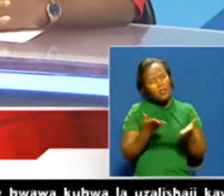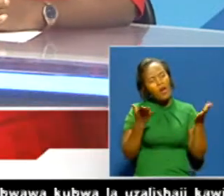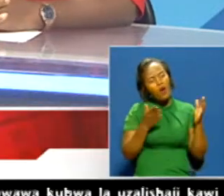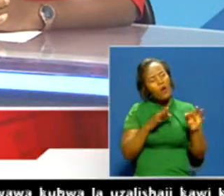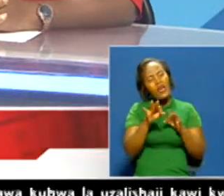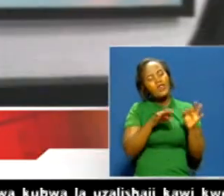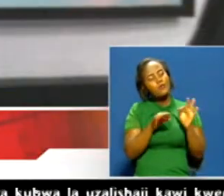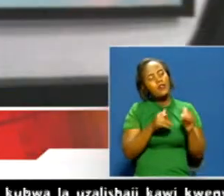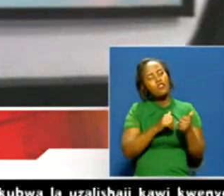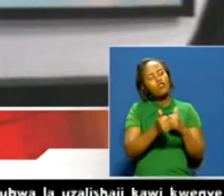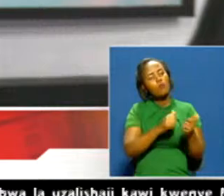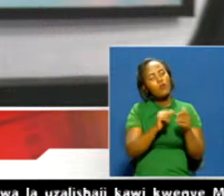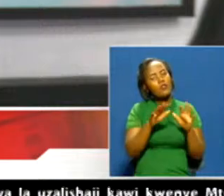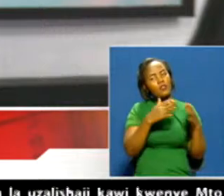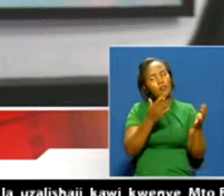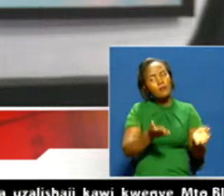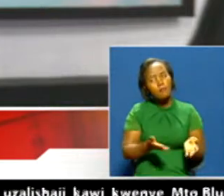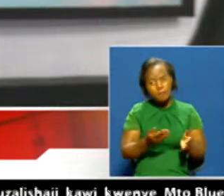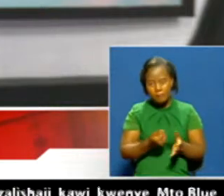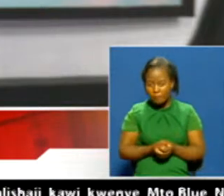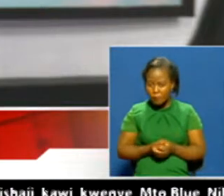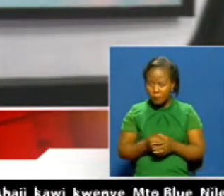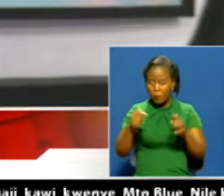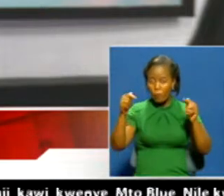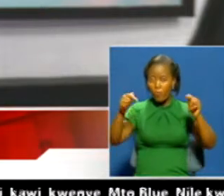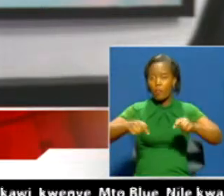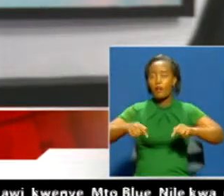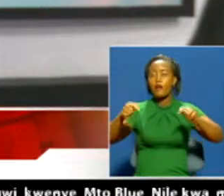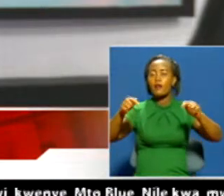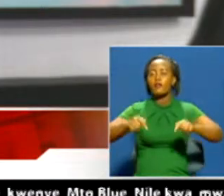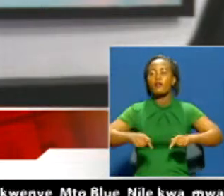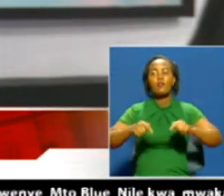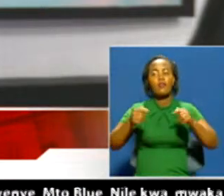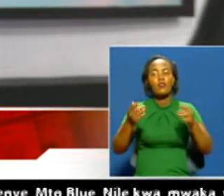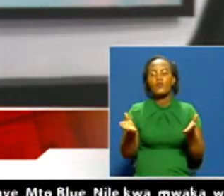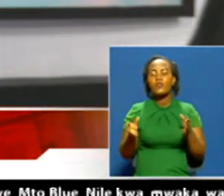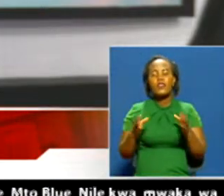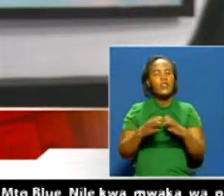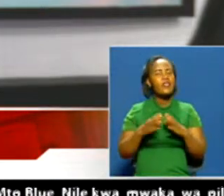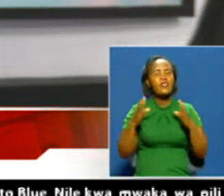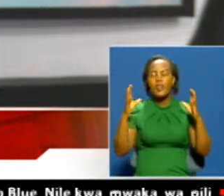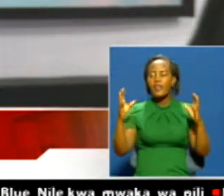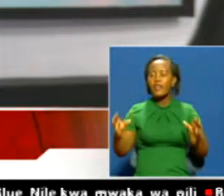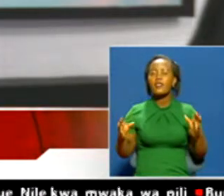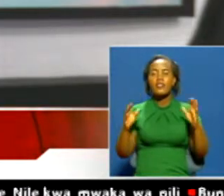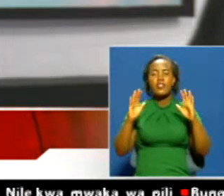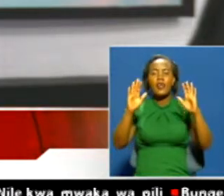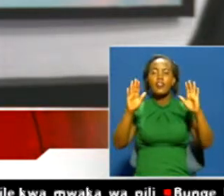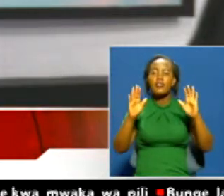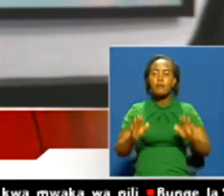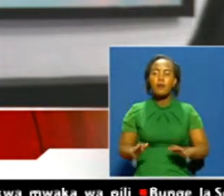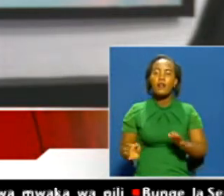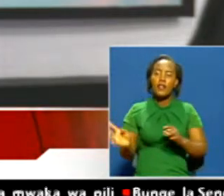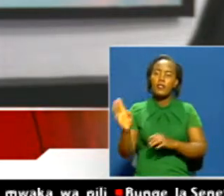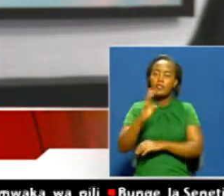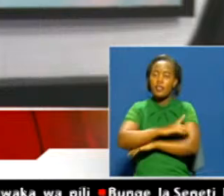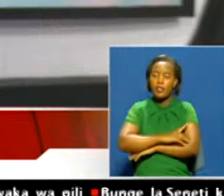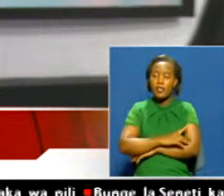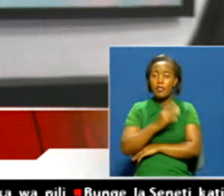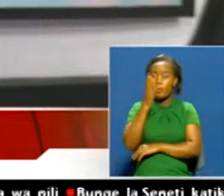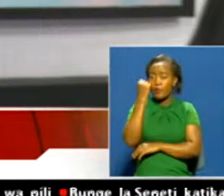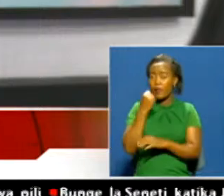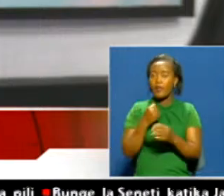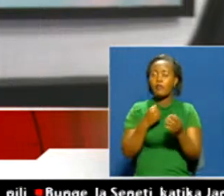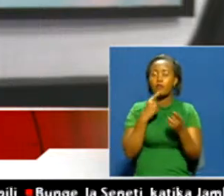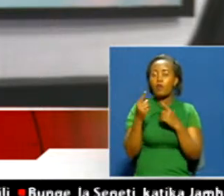kuna yapi. Kama ulivyodokeza, leo ni siku kubwa, siku muhimu sana, ambapo bila shaka unavyozungumzia kuhusiana na